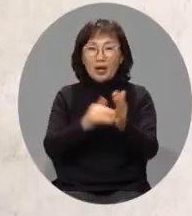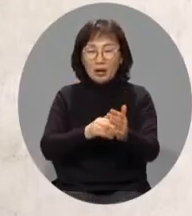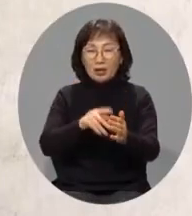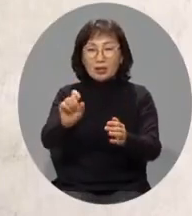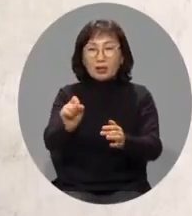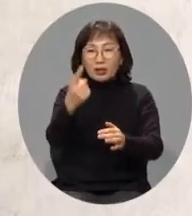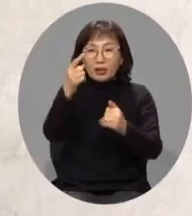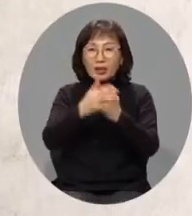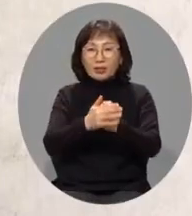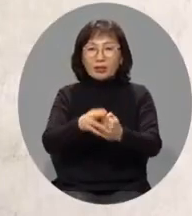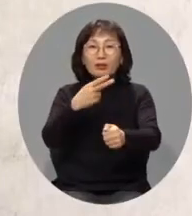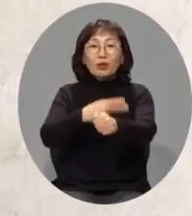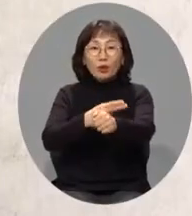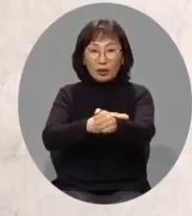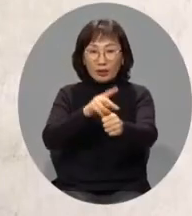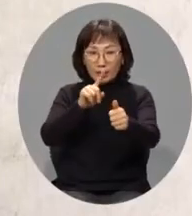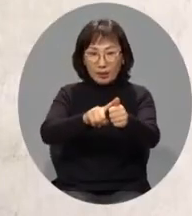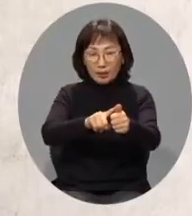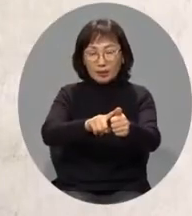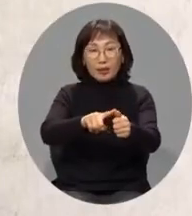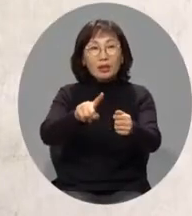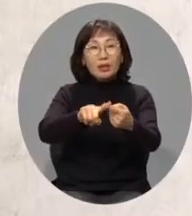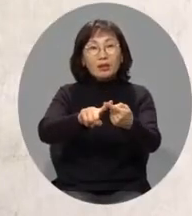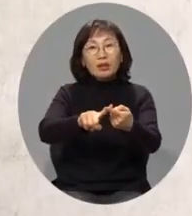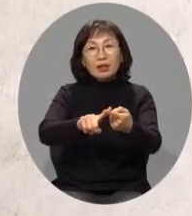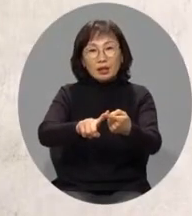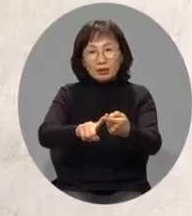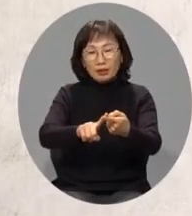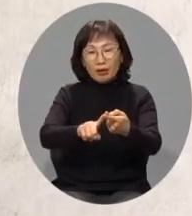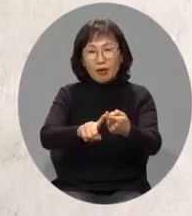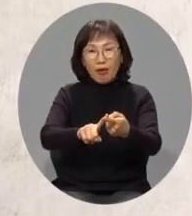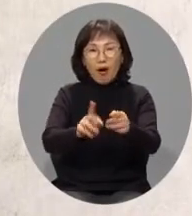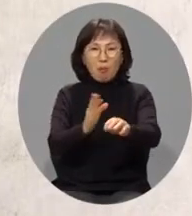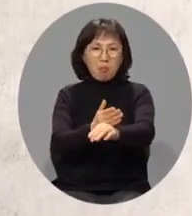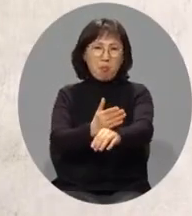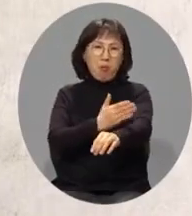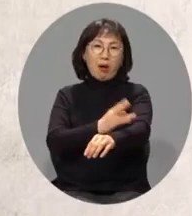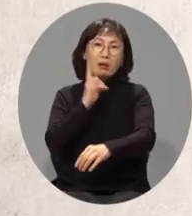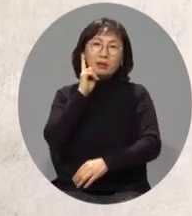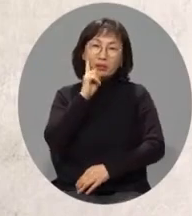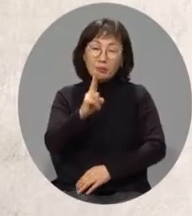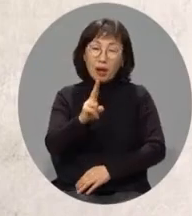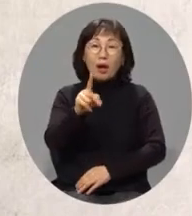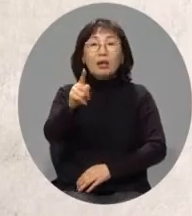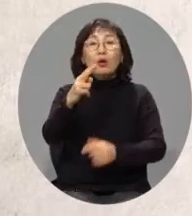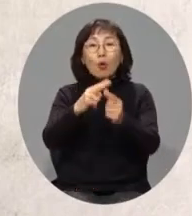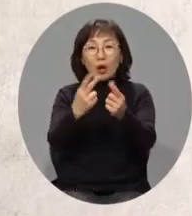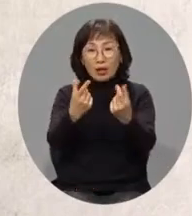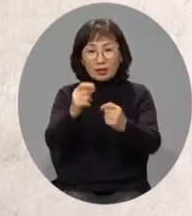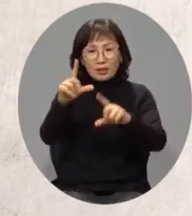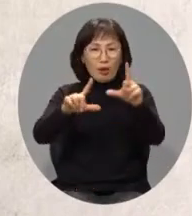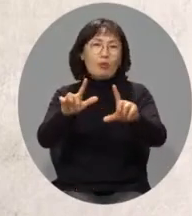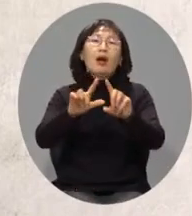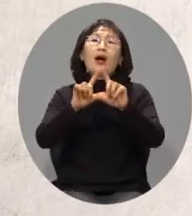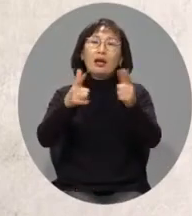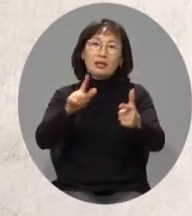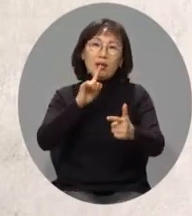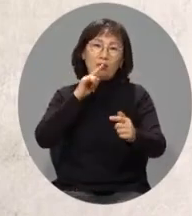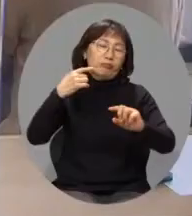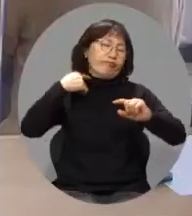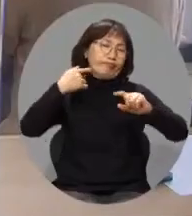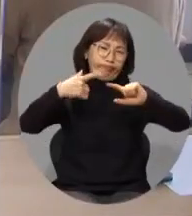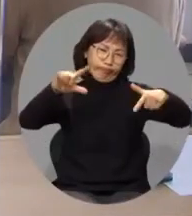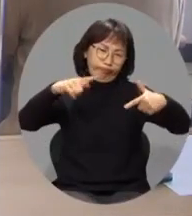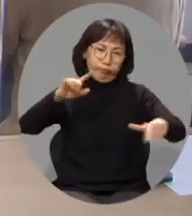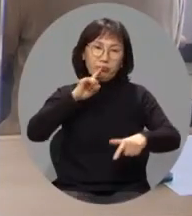이에 대해 해당 교사는 제기된 의혹에 과장된 부분이 많고 그럴 수 있는 상황도 안이었다 며 부인했습니다